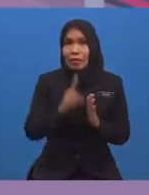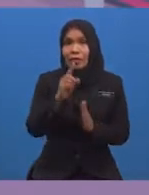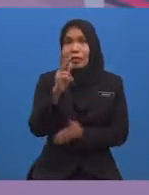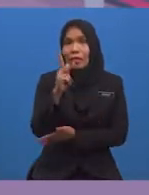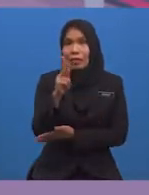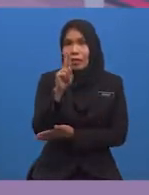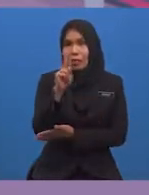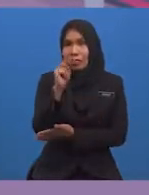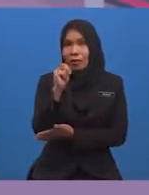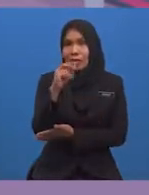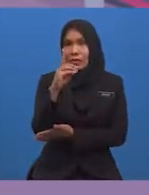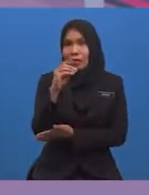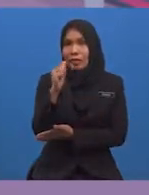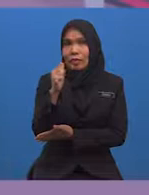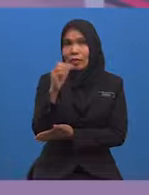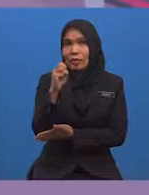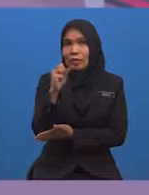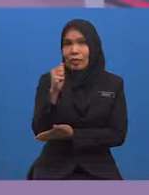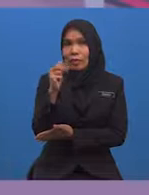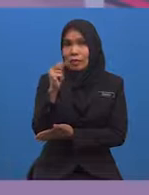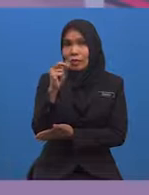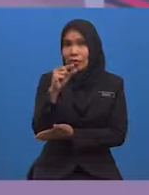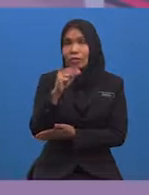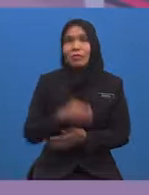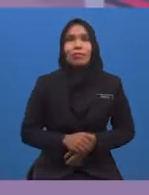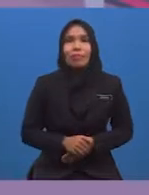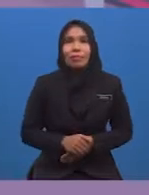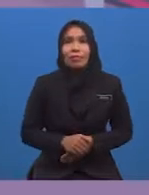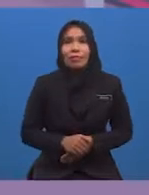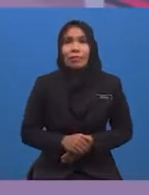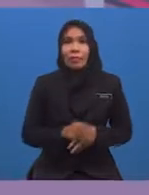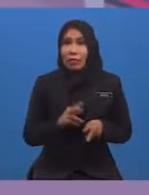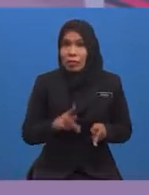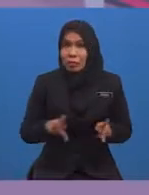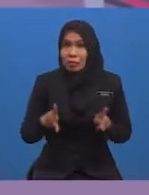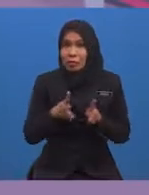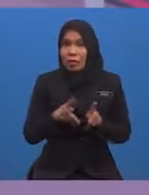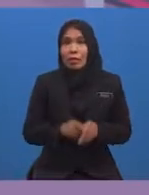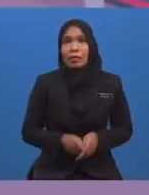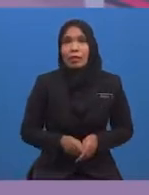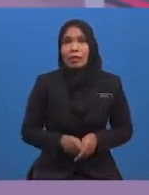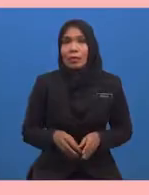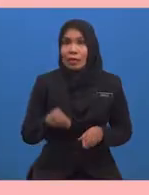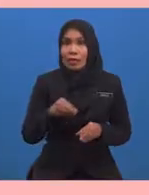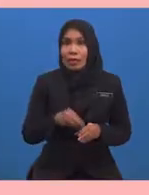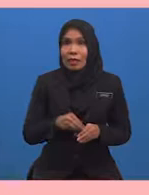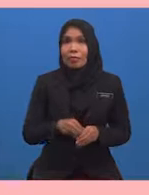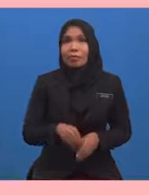Selain itu, kawasan tanah tinggi juga penting dalam pencernaan kuasa hidroelektrik.